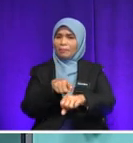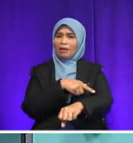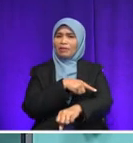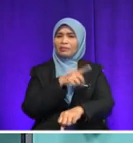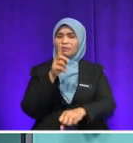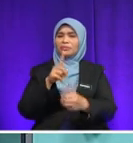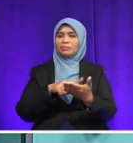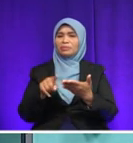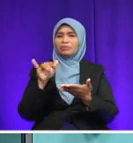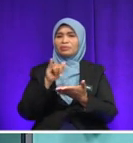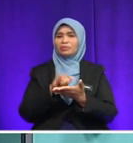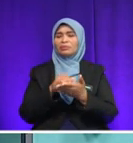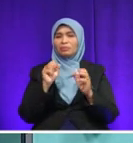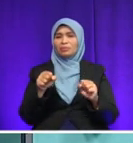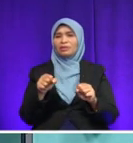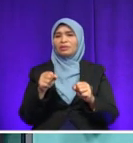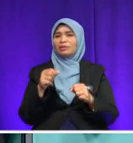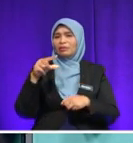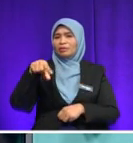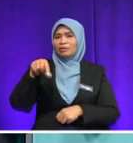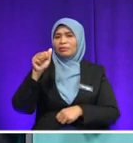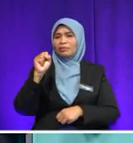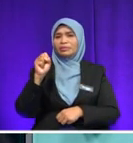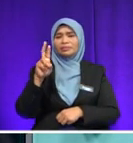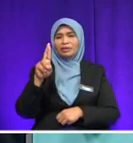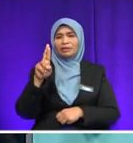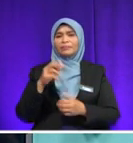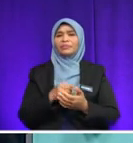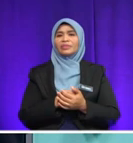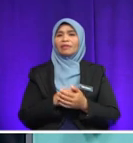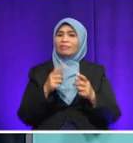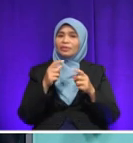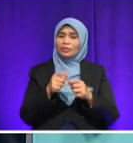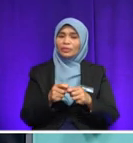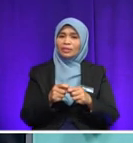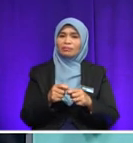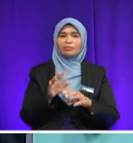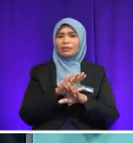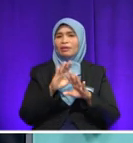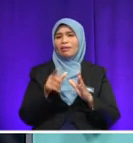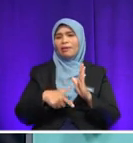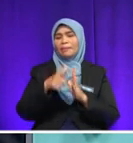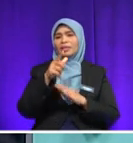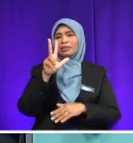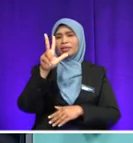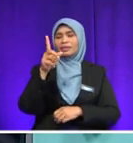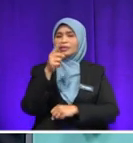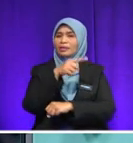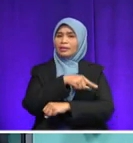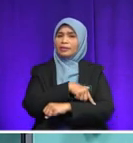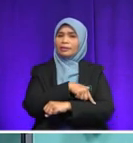memendekkan salat saja Oke dalam syarat ini ditentukan bahwa mesti tidak melebihi 3 hari